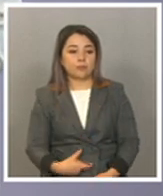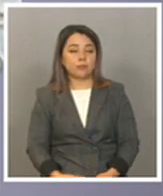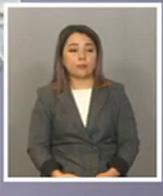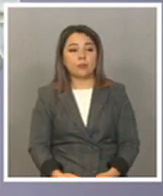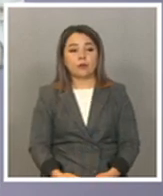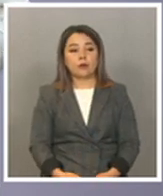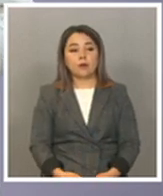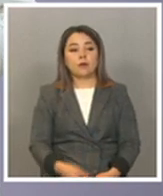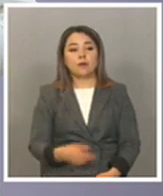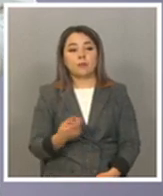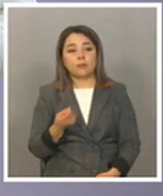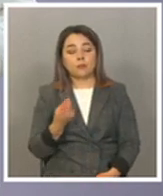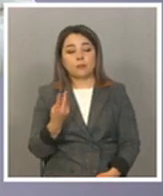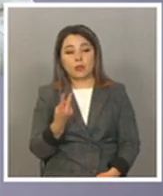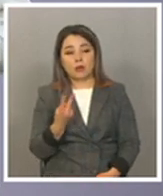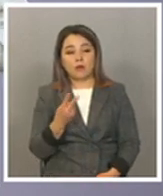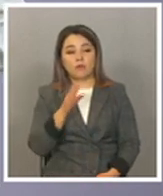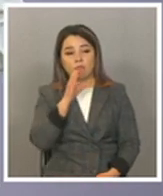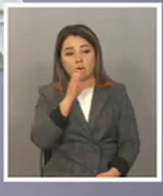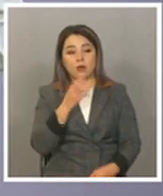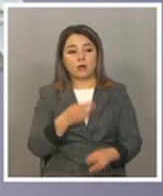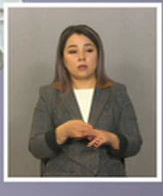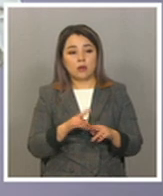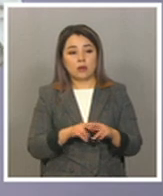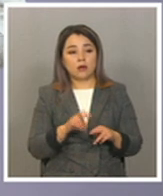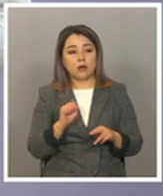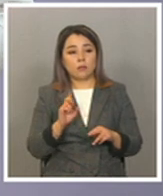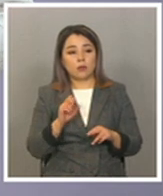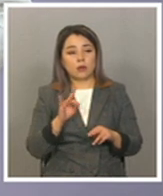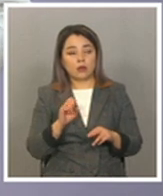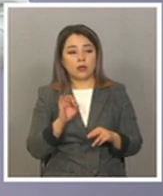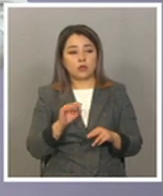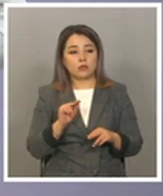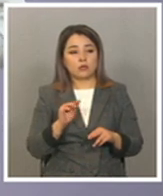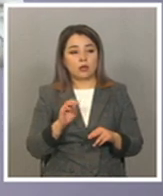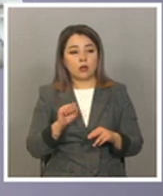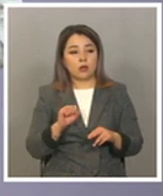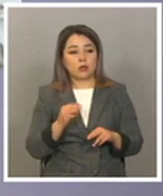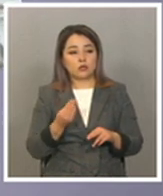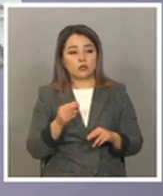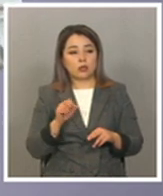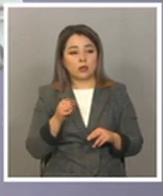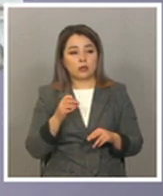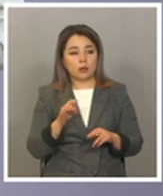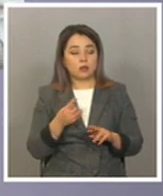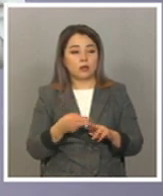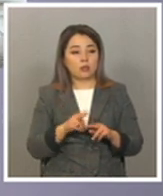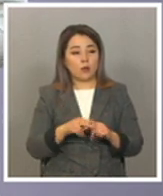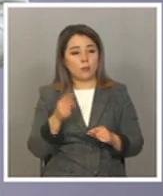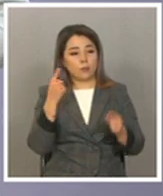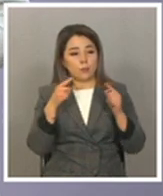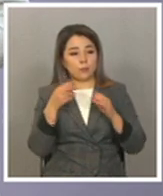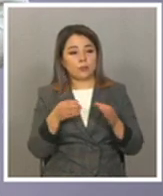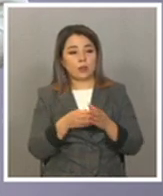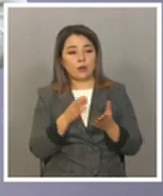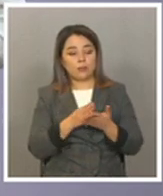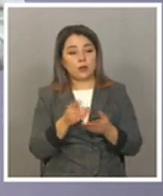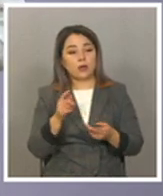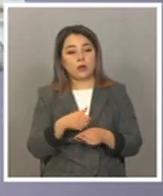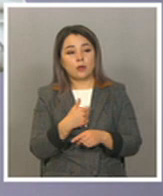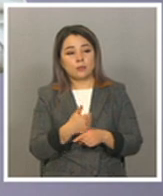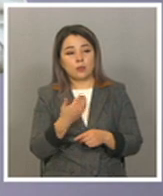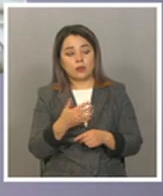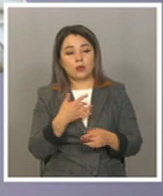Пара волков Акбара и Ташчайнар – герои этого произведения. Также героями произведения